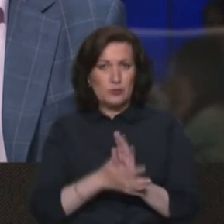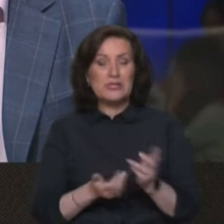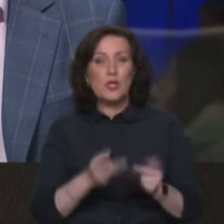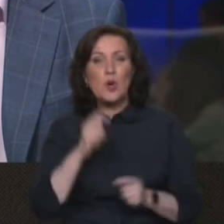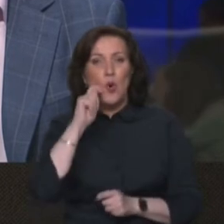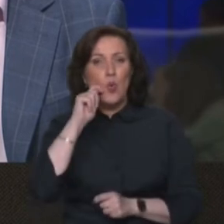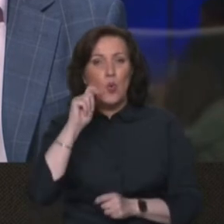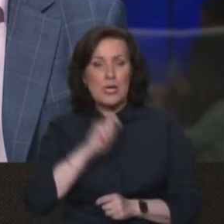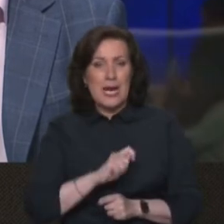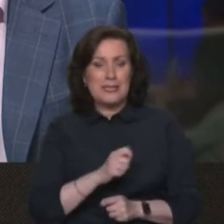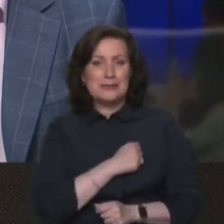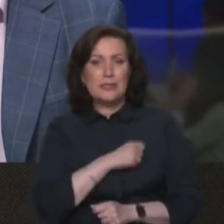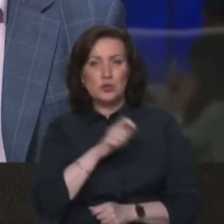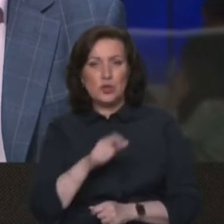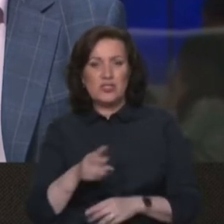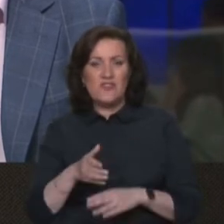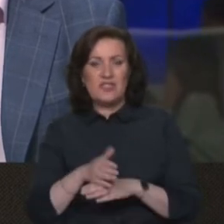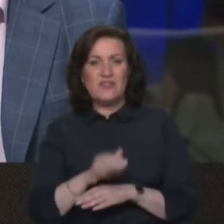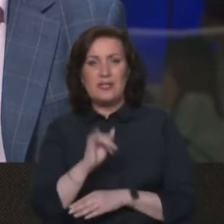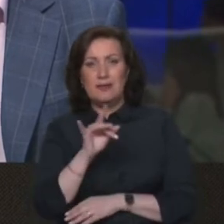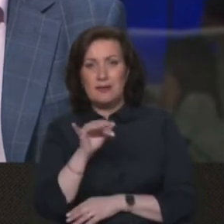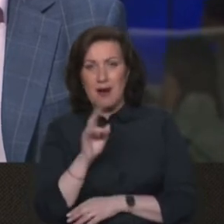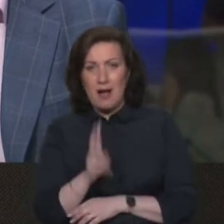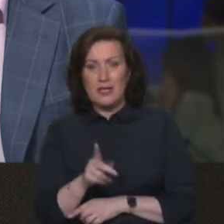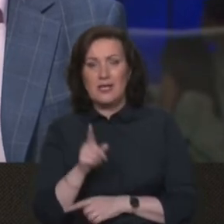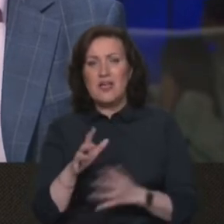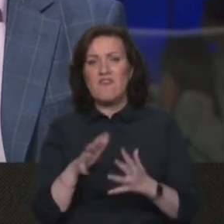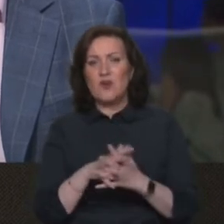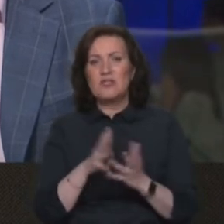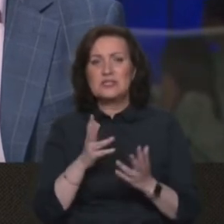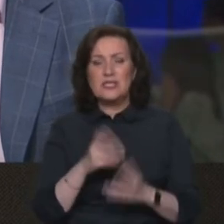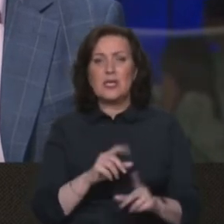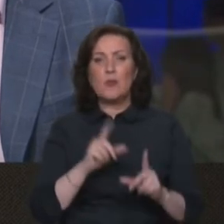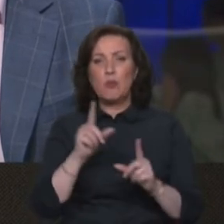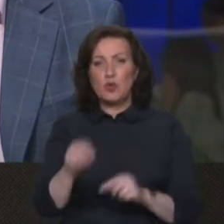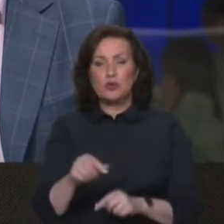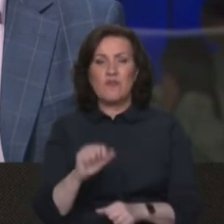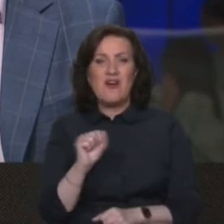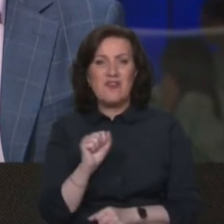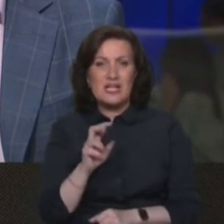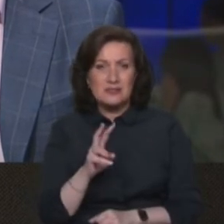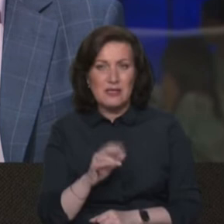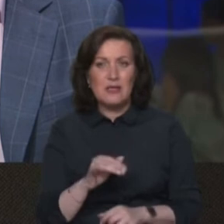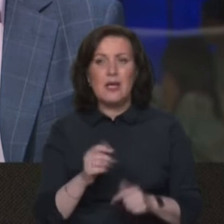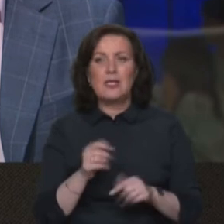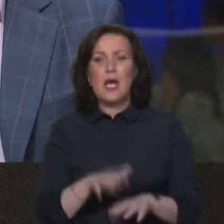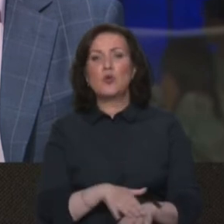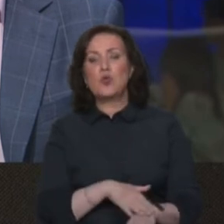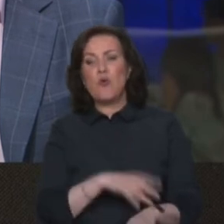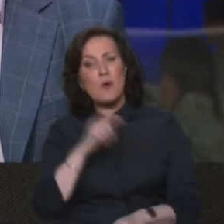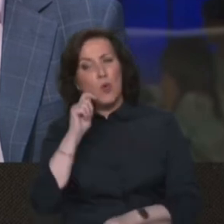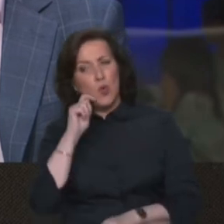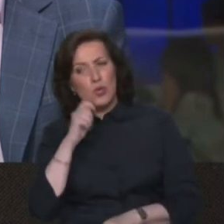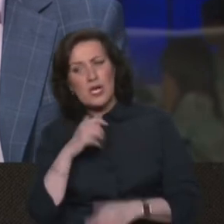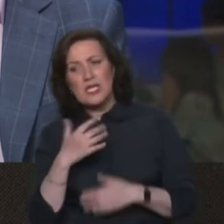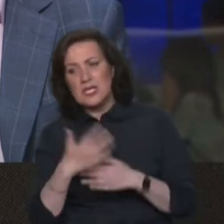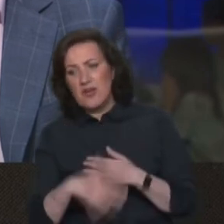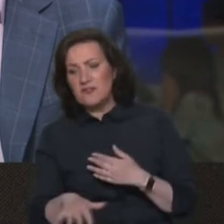скільки українських солдатів відвідали Ірак і там воювали, скільки поїхали до Афганістану, як довго Україна